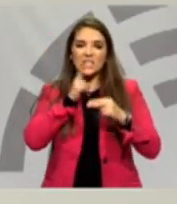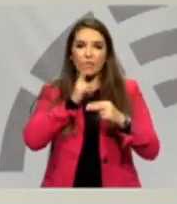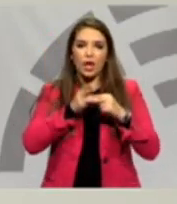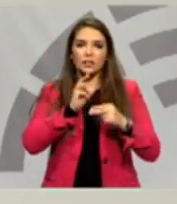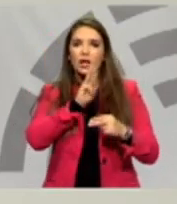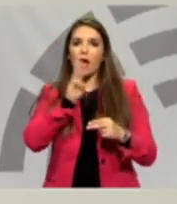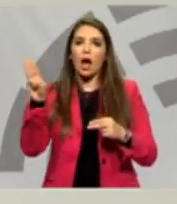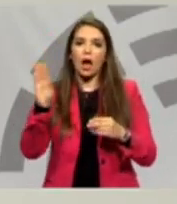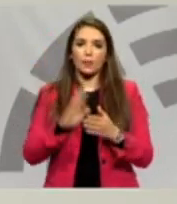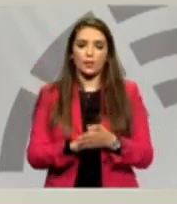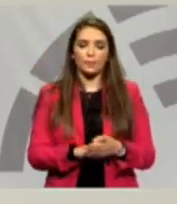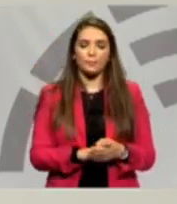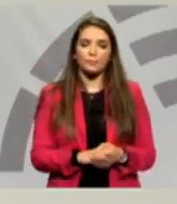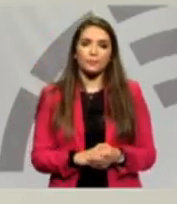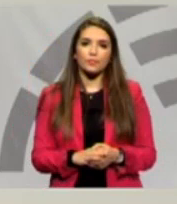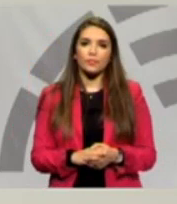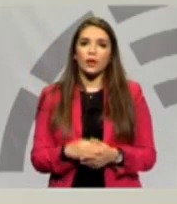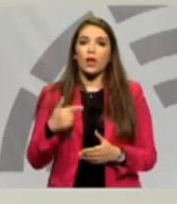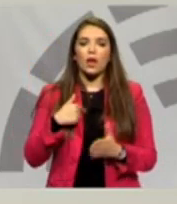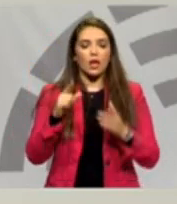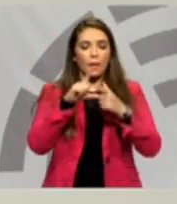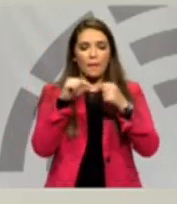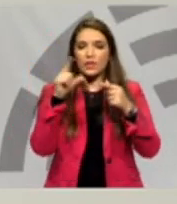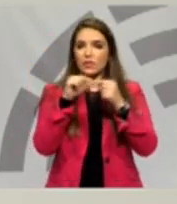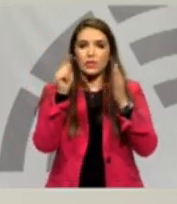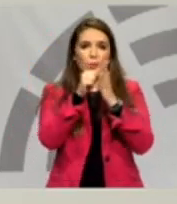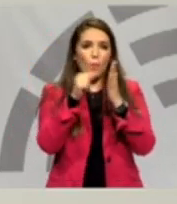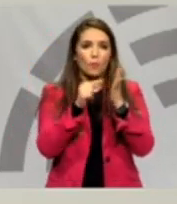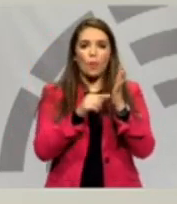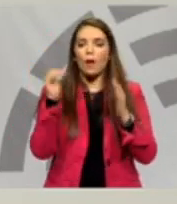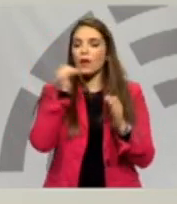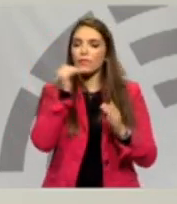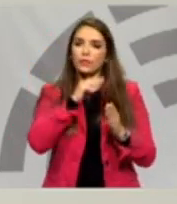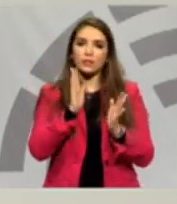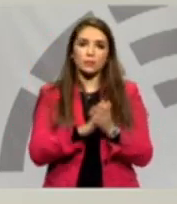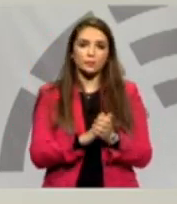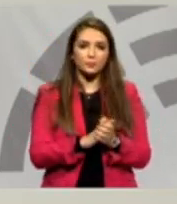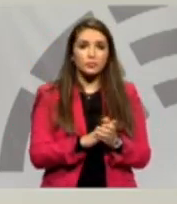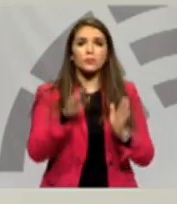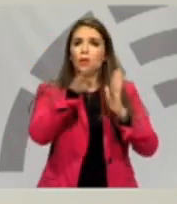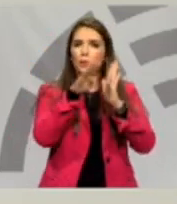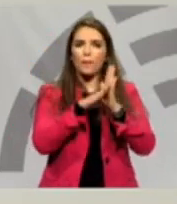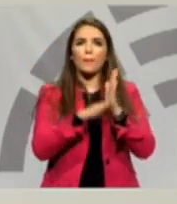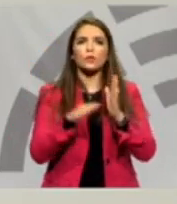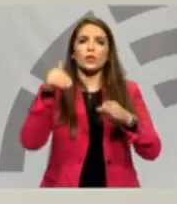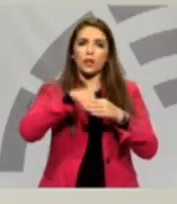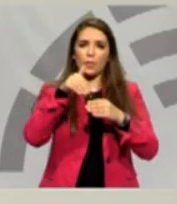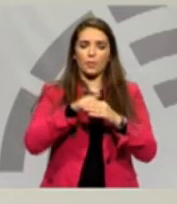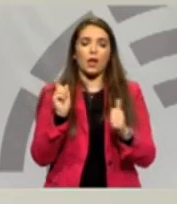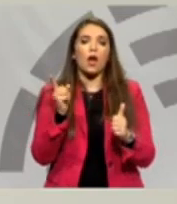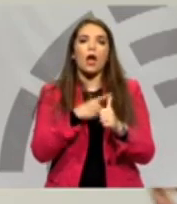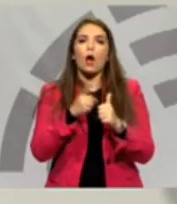لدى السلطه المركزيه ساتطرق سريعا لبعض النقاط من برنامج الانتخ او النقطه